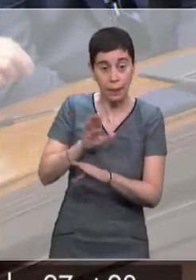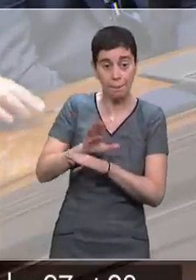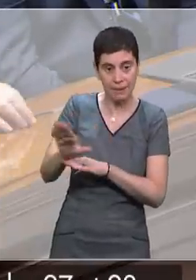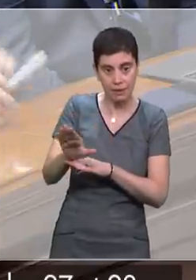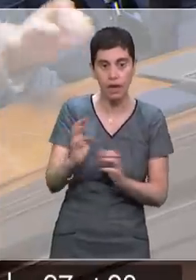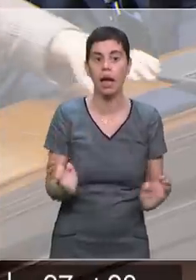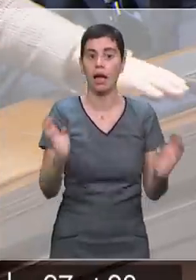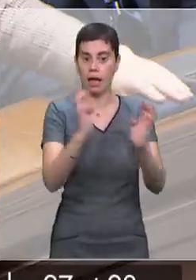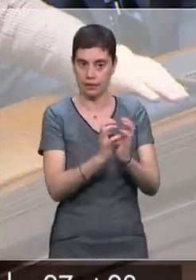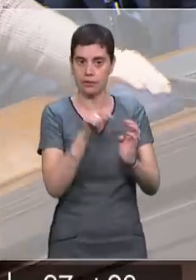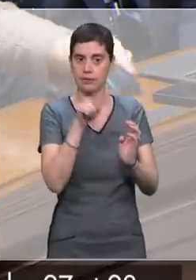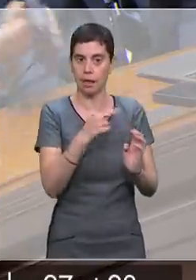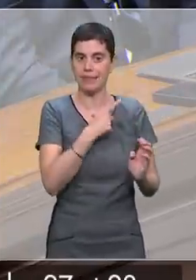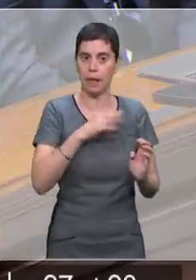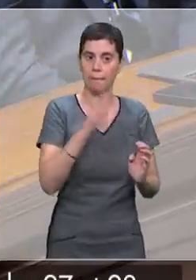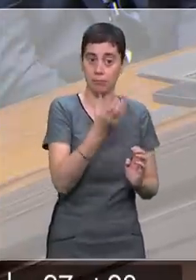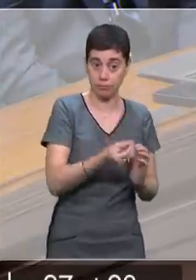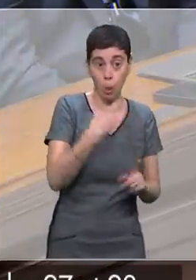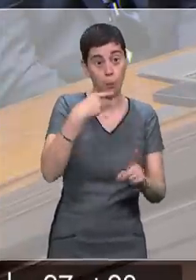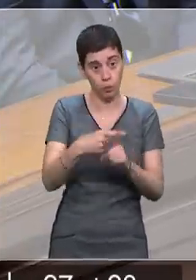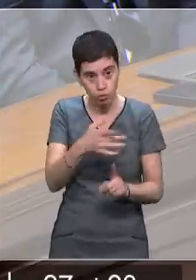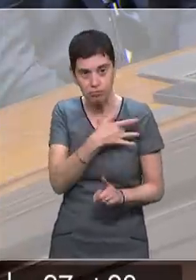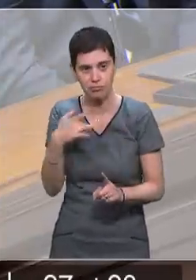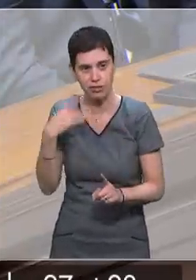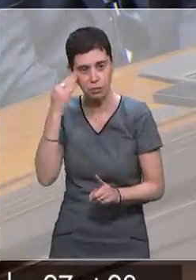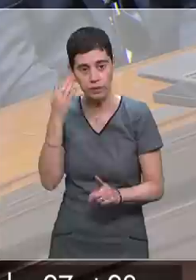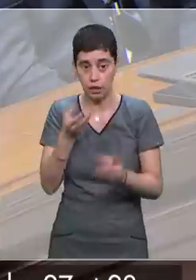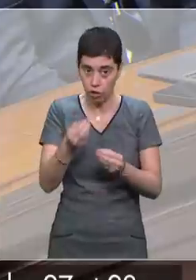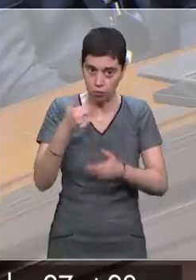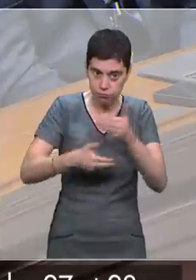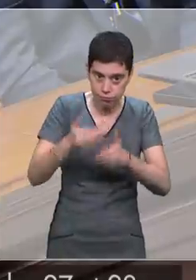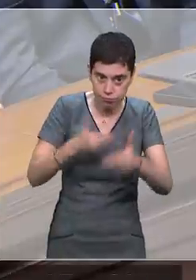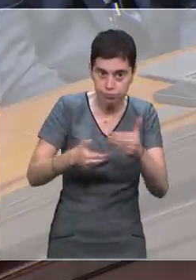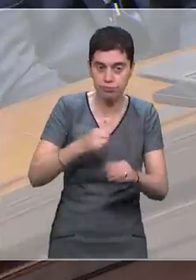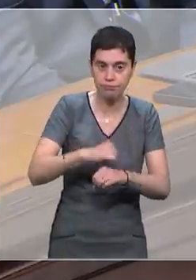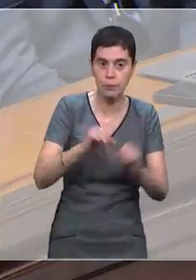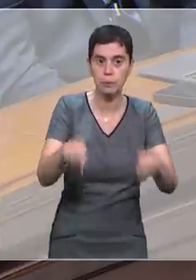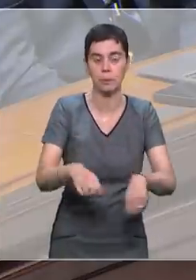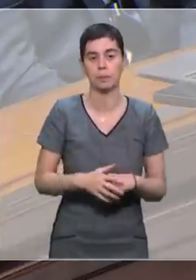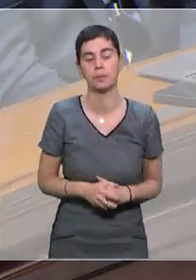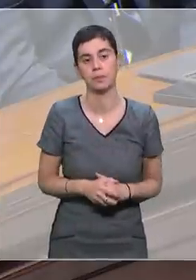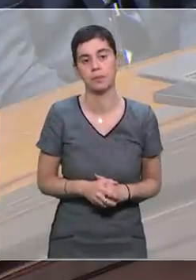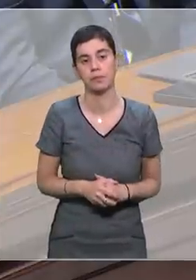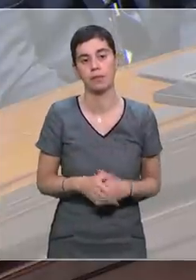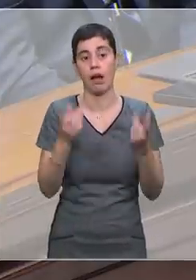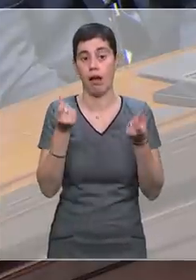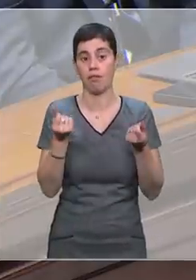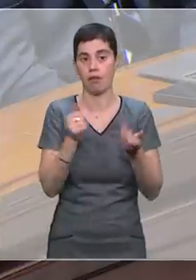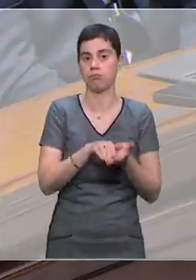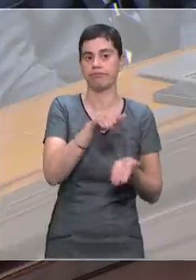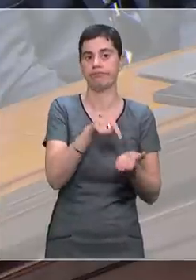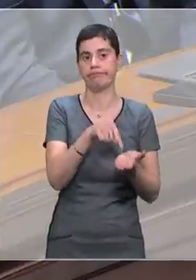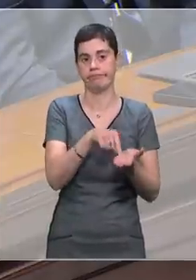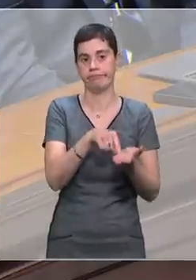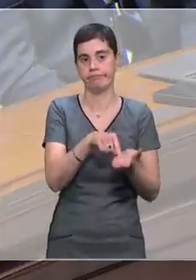la psychiatrie et de la santé mentale permettront d'accélérer les actions dans ce domaine. Enfin, les enveloppes financières importantes au soutien